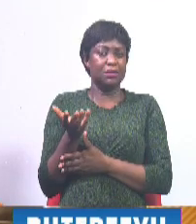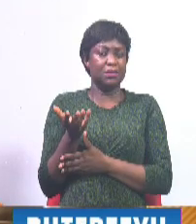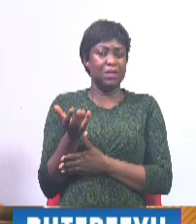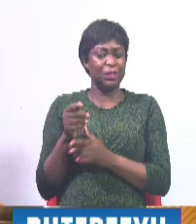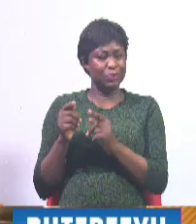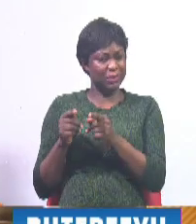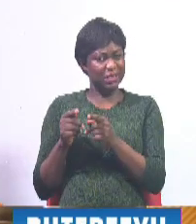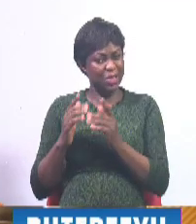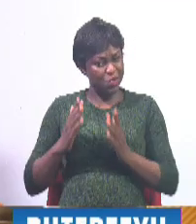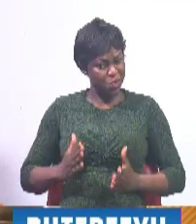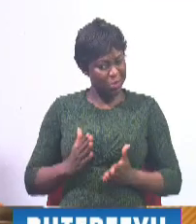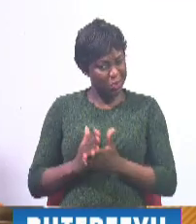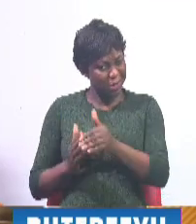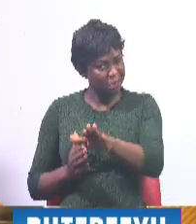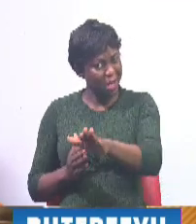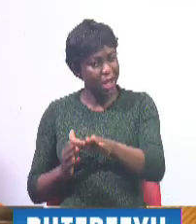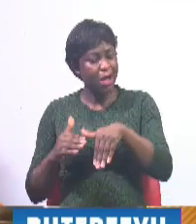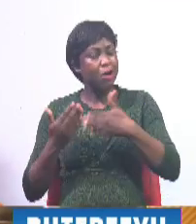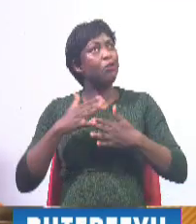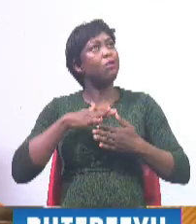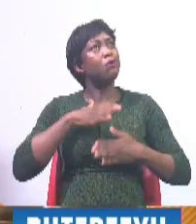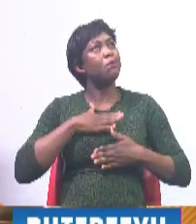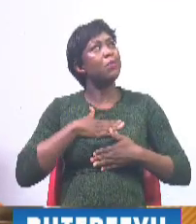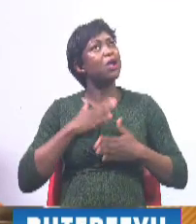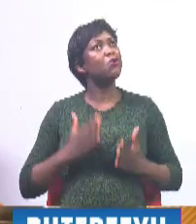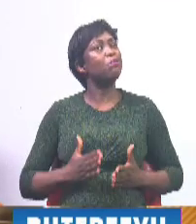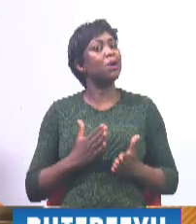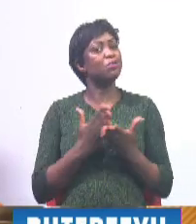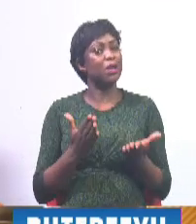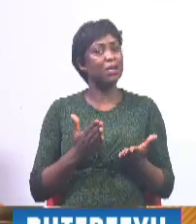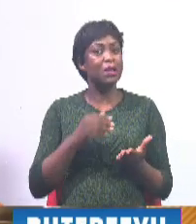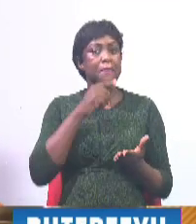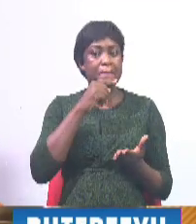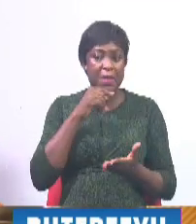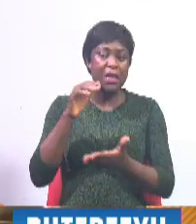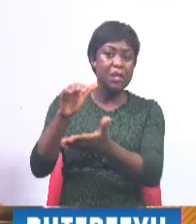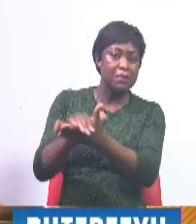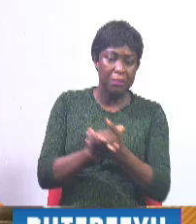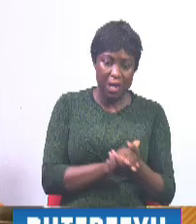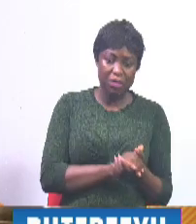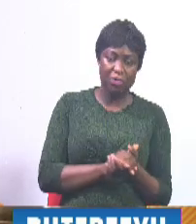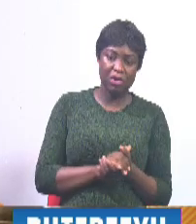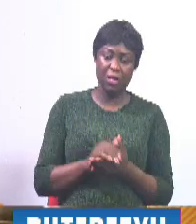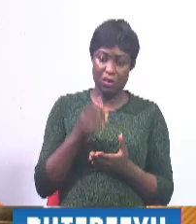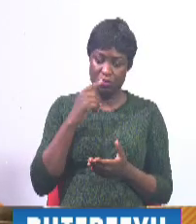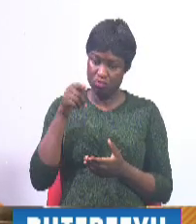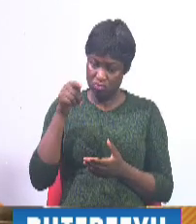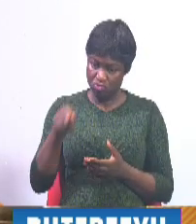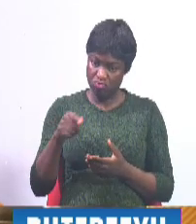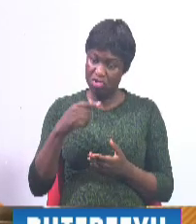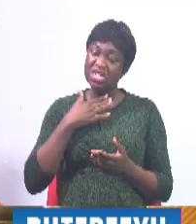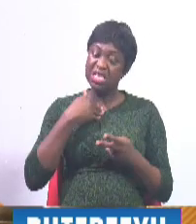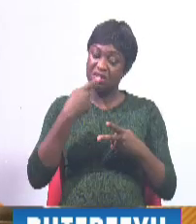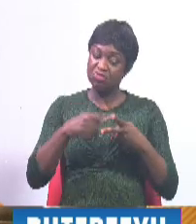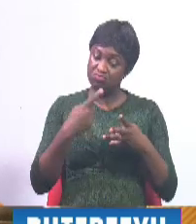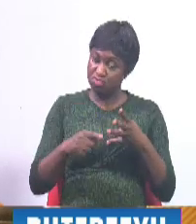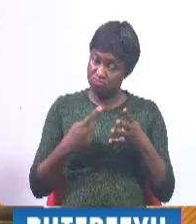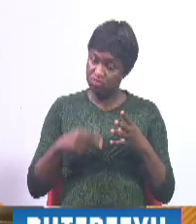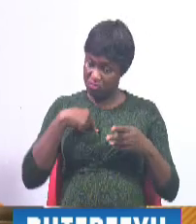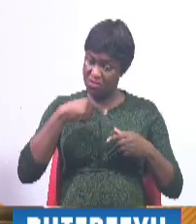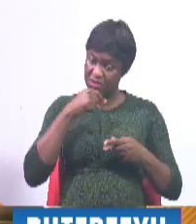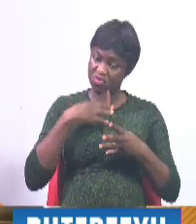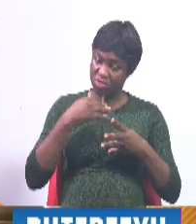dino dembe lyo oba dembe lyange naddala ku nsonga yokuba nti nakuwasa olina okutuukiriza nze byenjagala